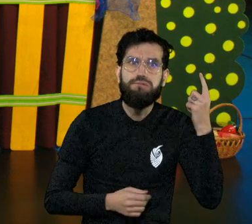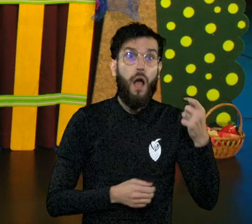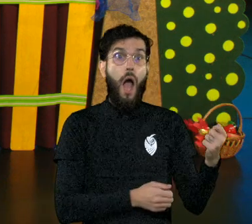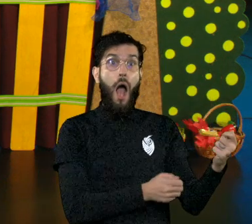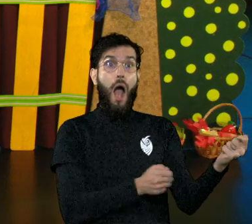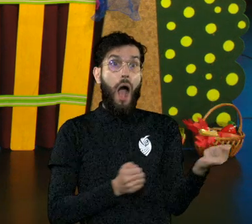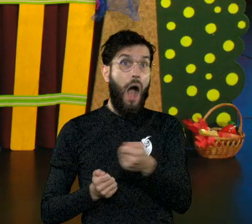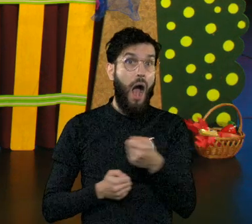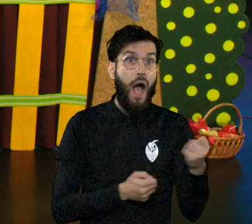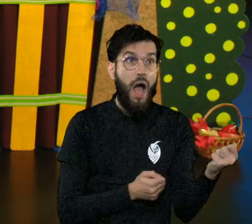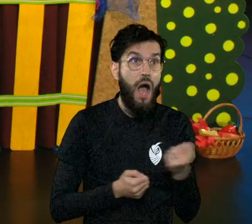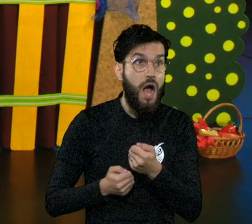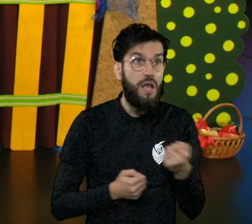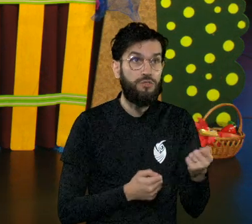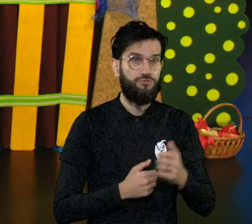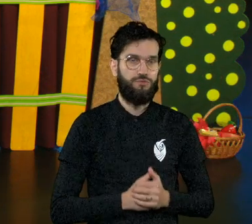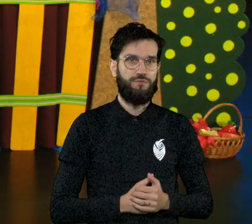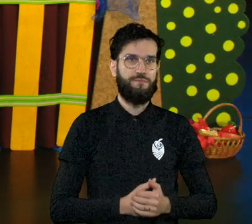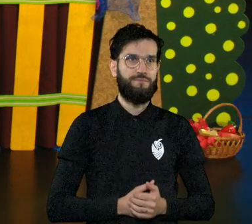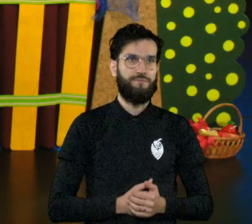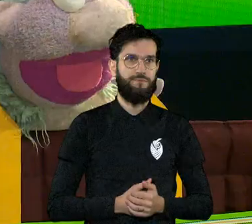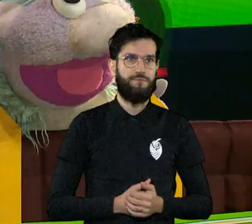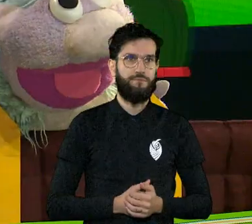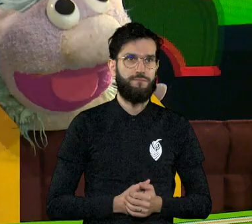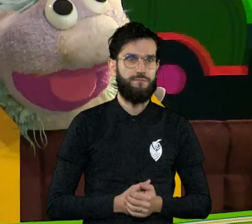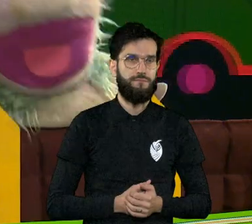Hasiči! Auto len tak prefičí.